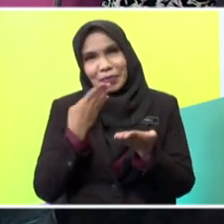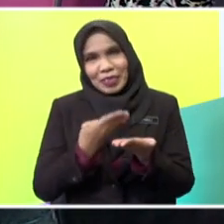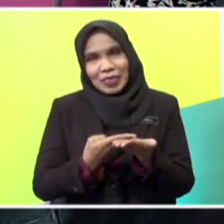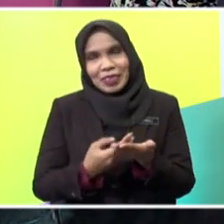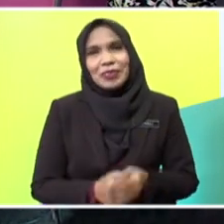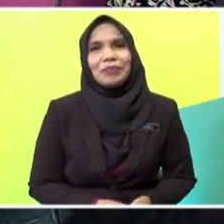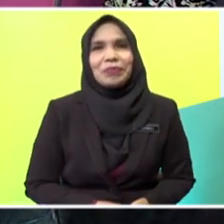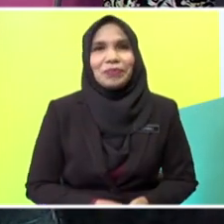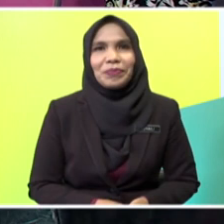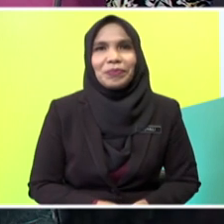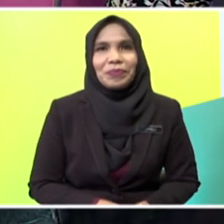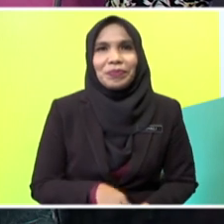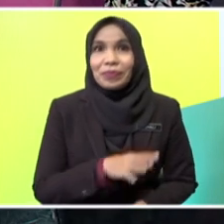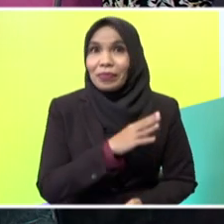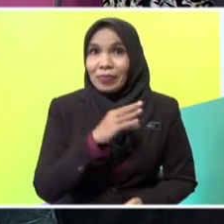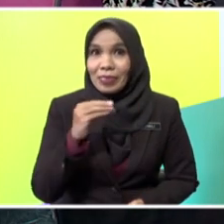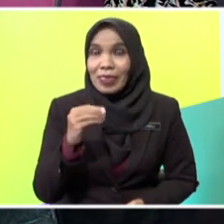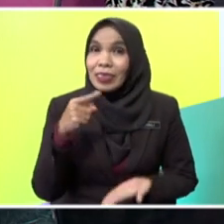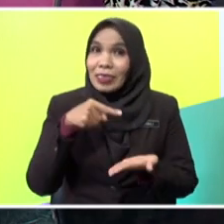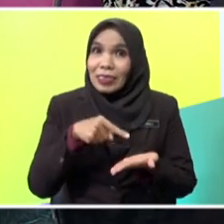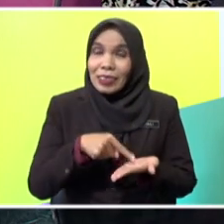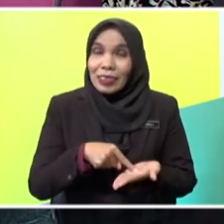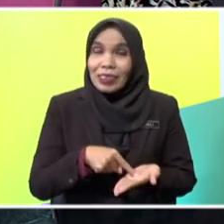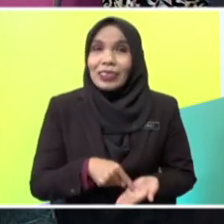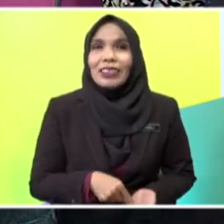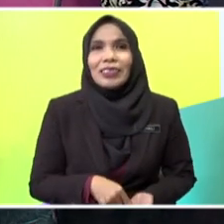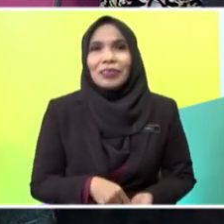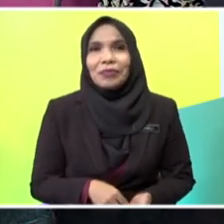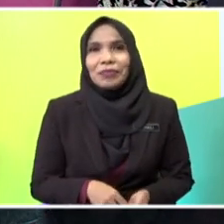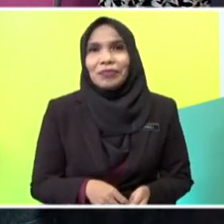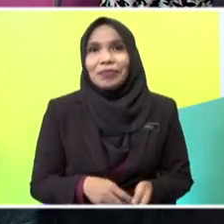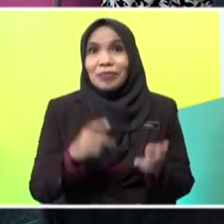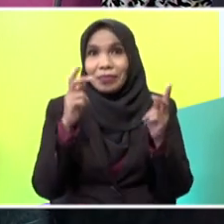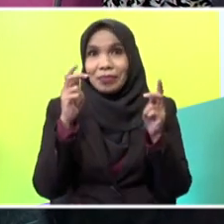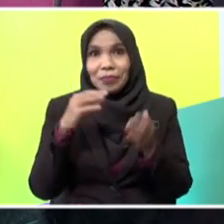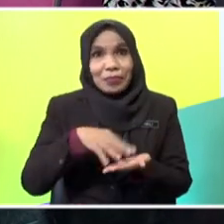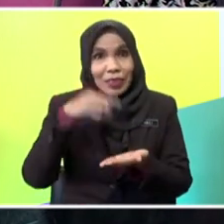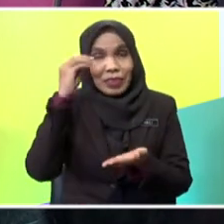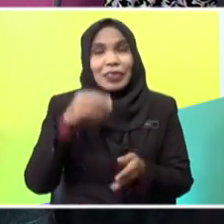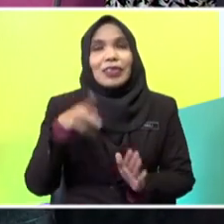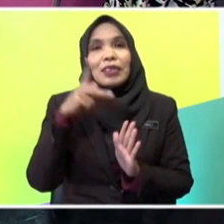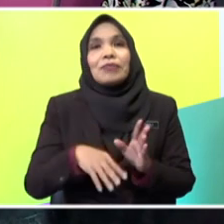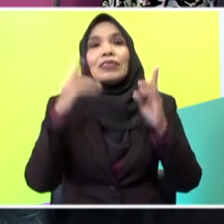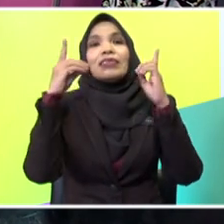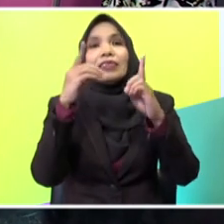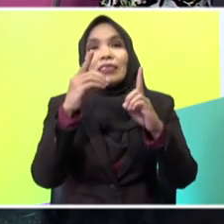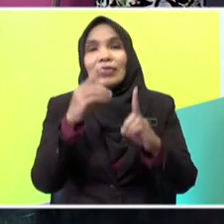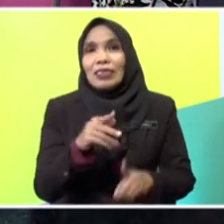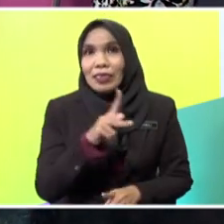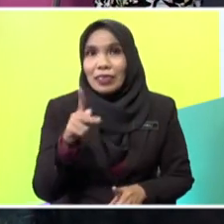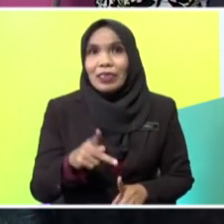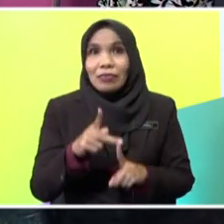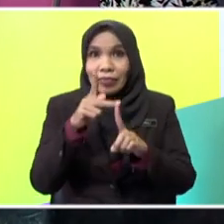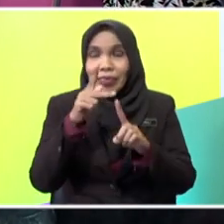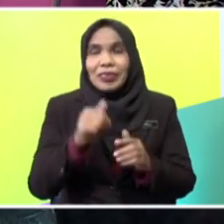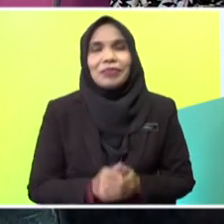pastinya ini merupakan slot pendidikan khas di mana kita akan bersama juga dengan cikgu yang juga merangkap guru